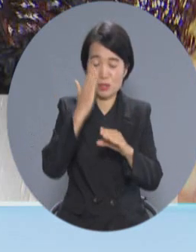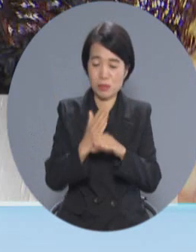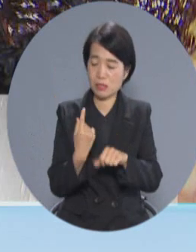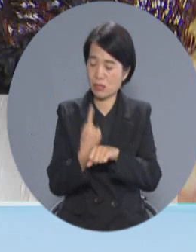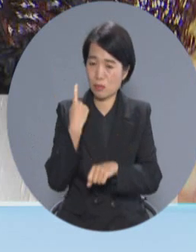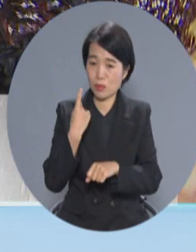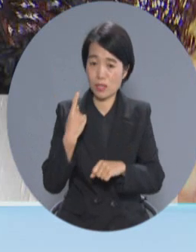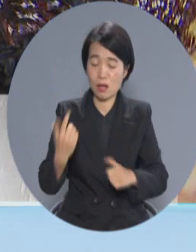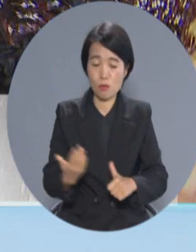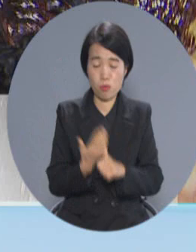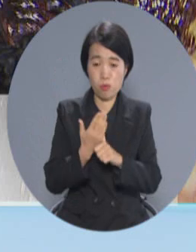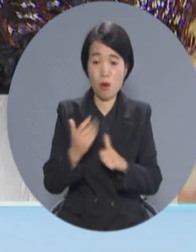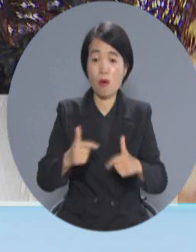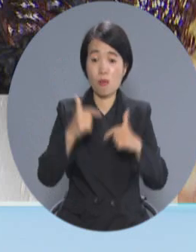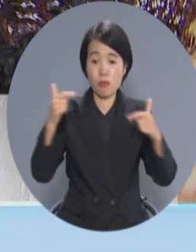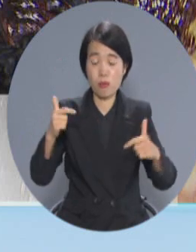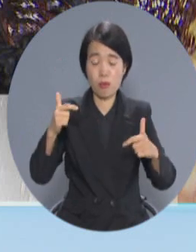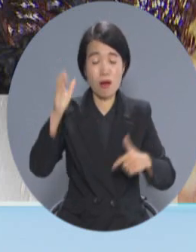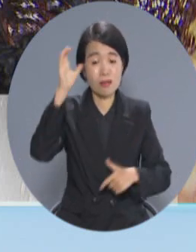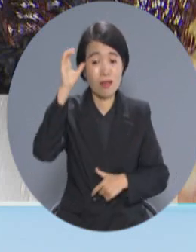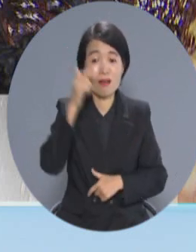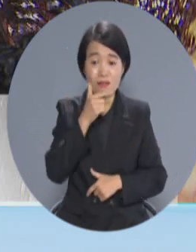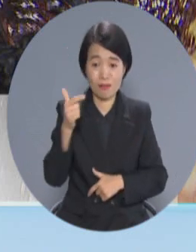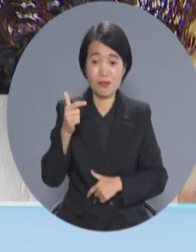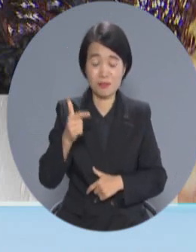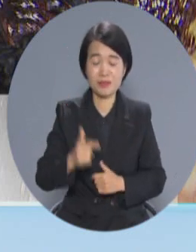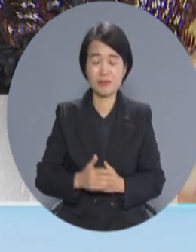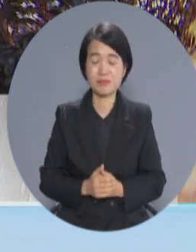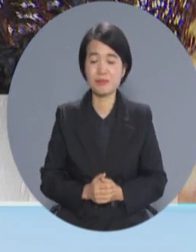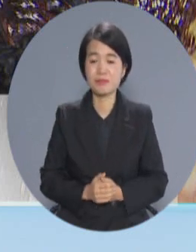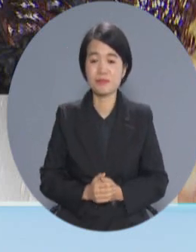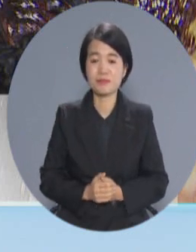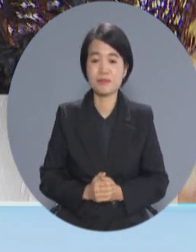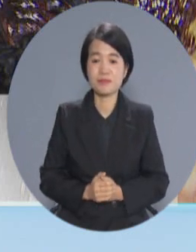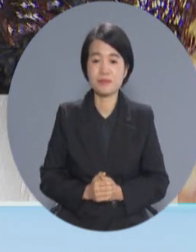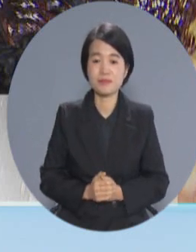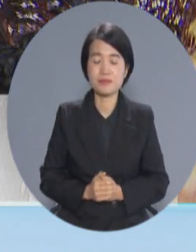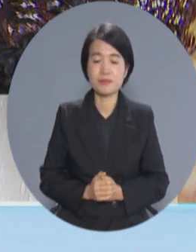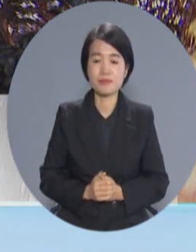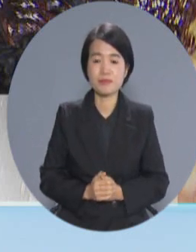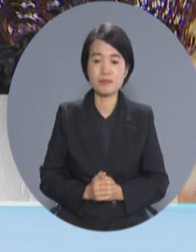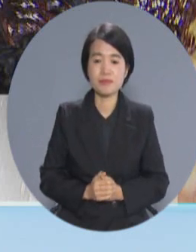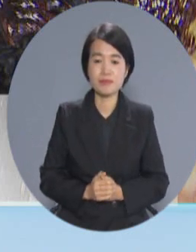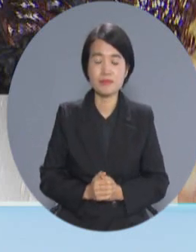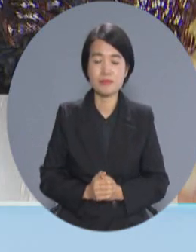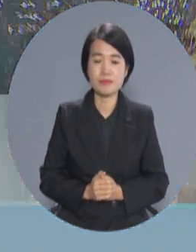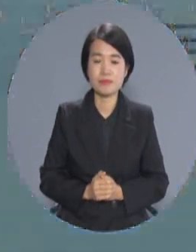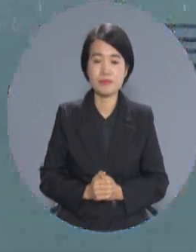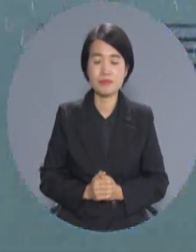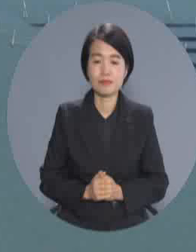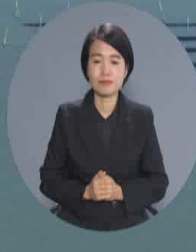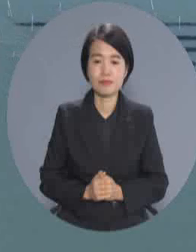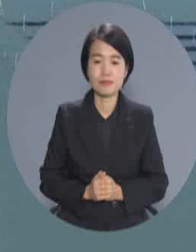생산량이 늘어서 올해 김 농사 기대감이 커지고 있습니다. 양현승 기자가 취재했습니다.